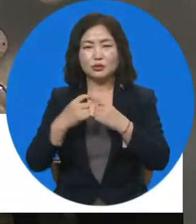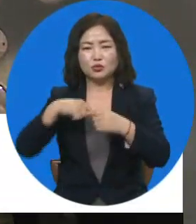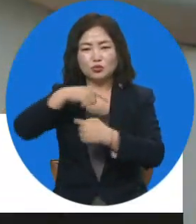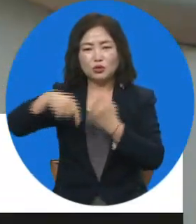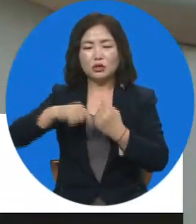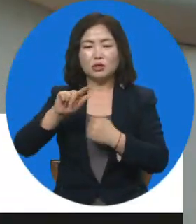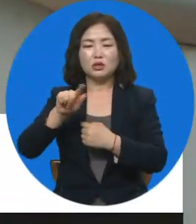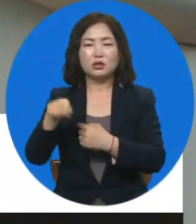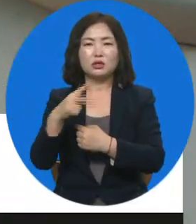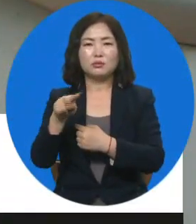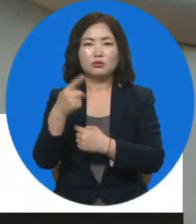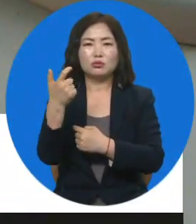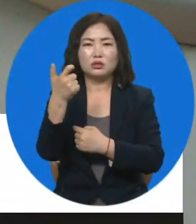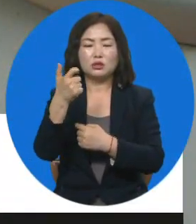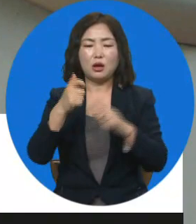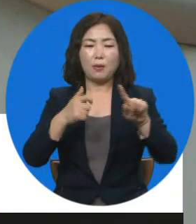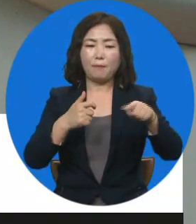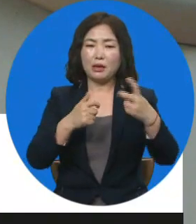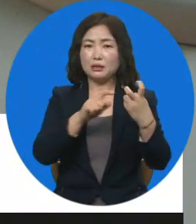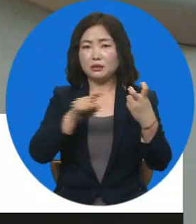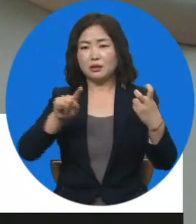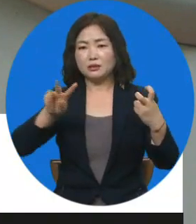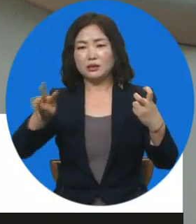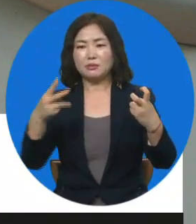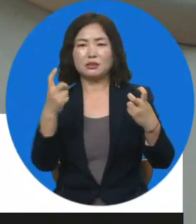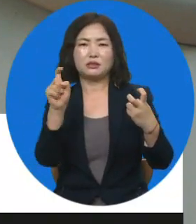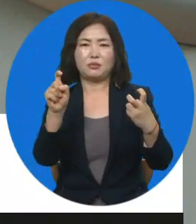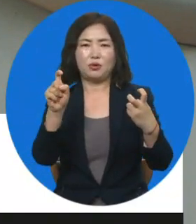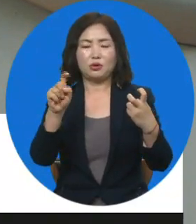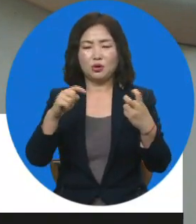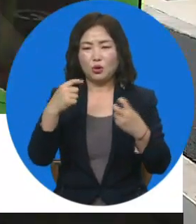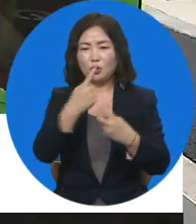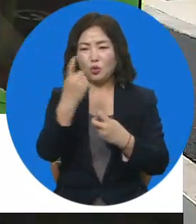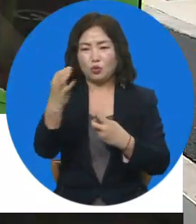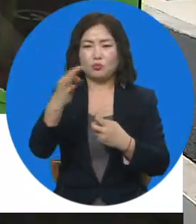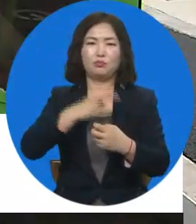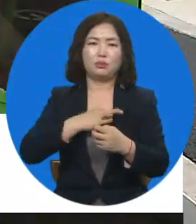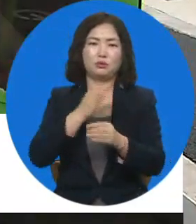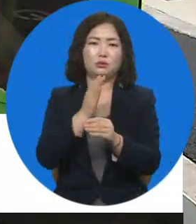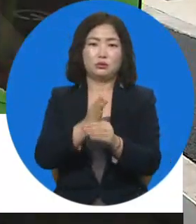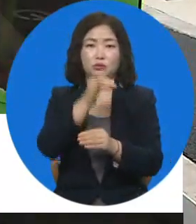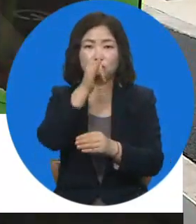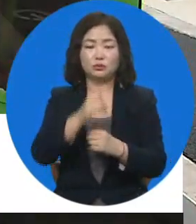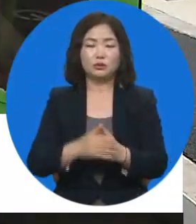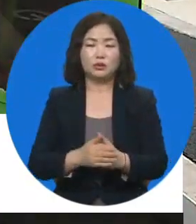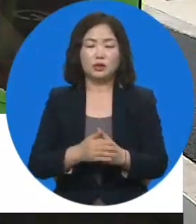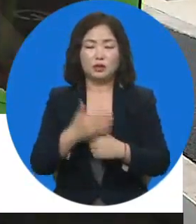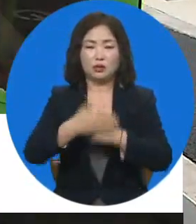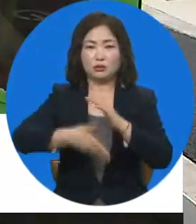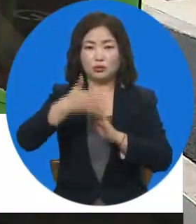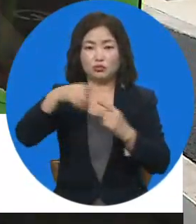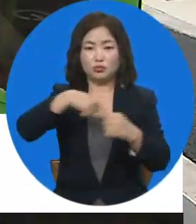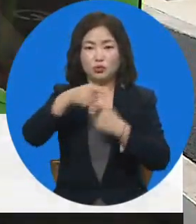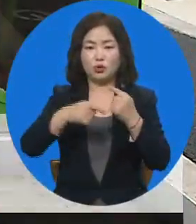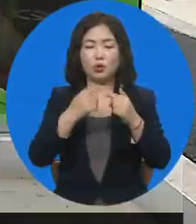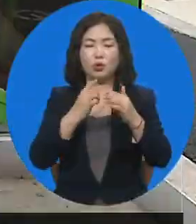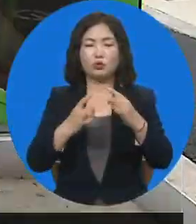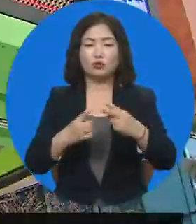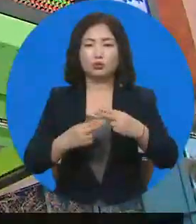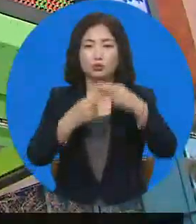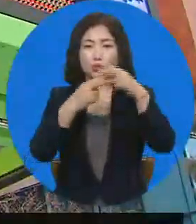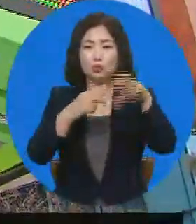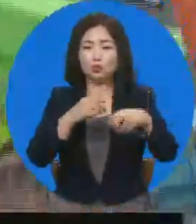262 어기는 120원 에서 310 원 정도 충전 욕을 받아왔습니다 대구시에서 운영하는 충전기